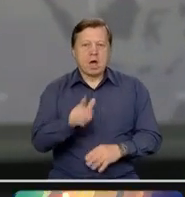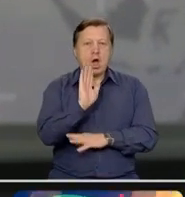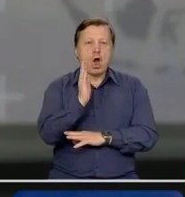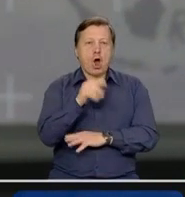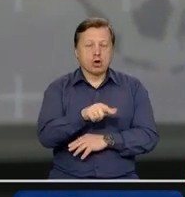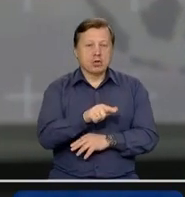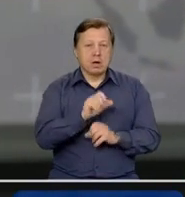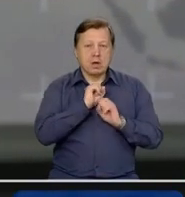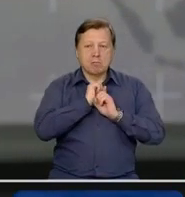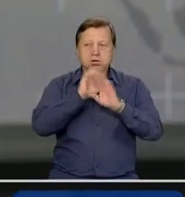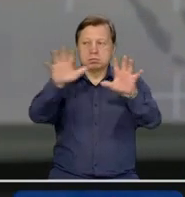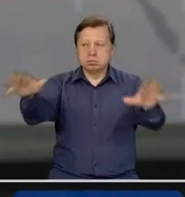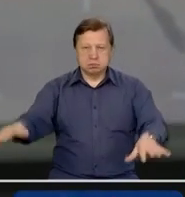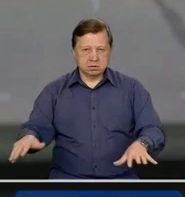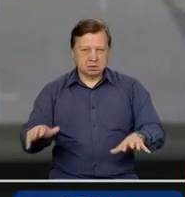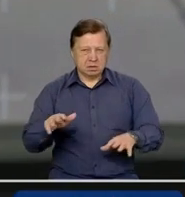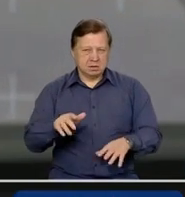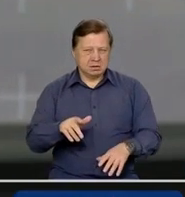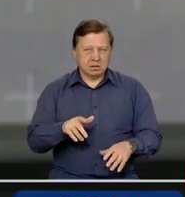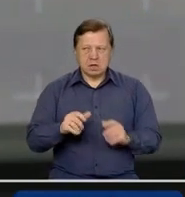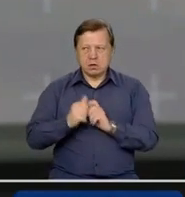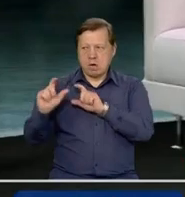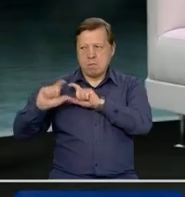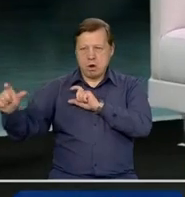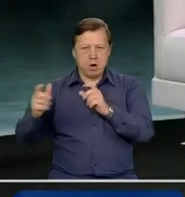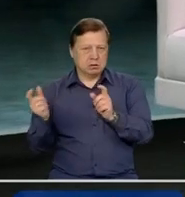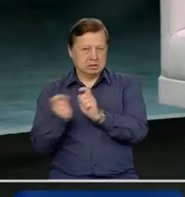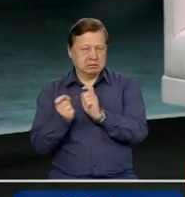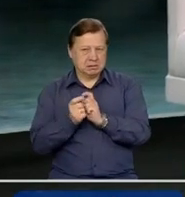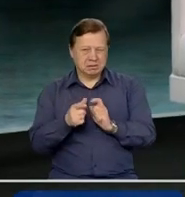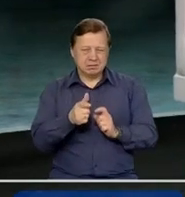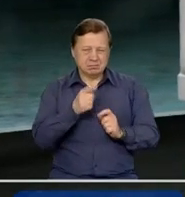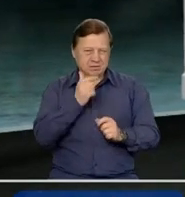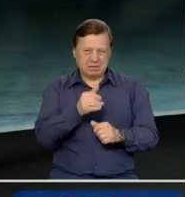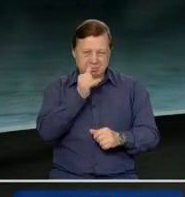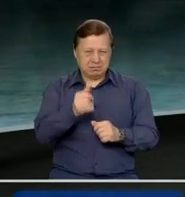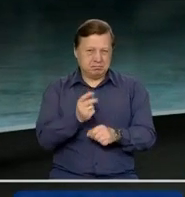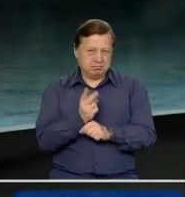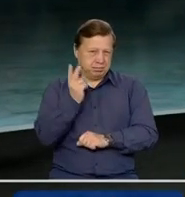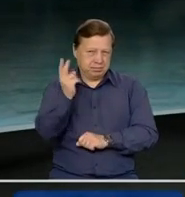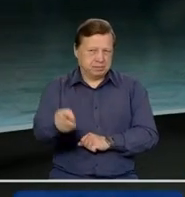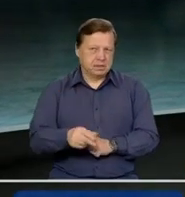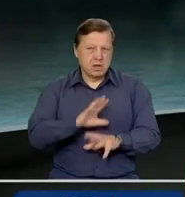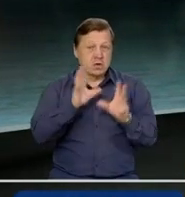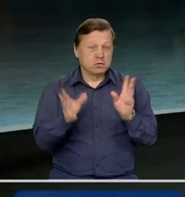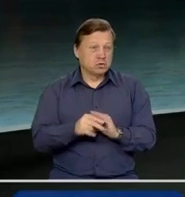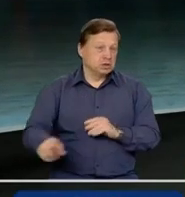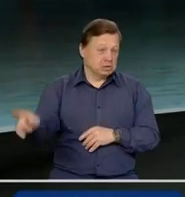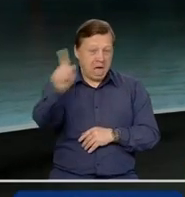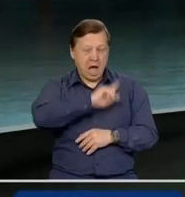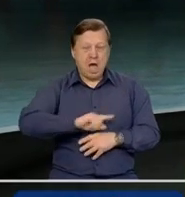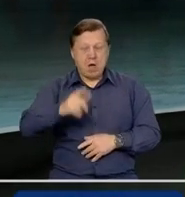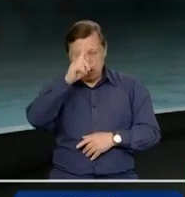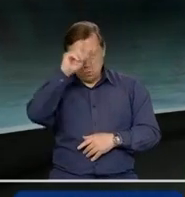się to roznosić. No tutaj musiałaby być jakaś zupełnie sytuacja ekstremalna, gdzie wszystkie osoby z tego izolatorium by po prostu